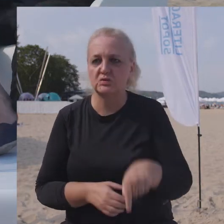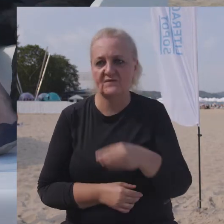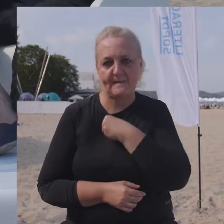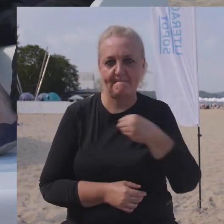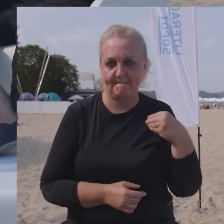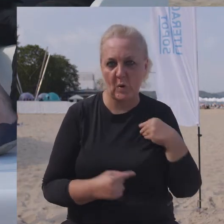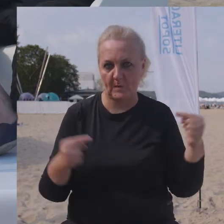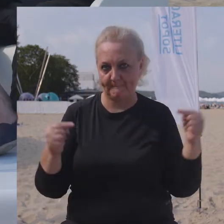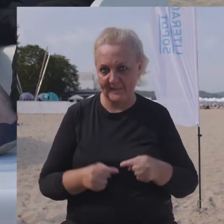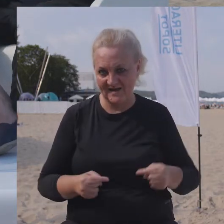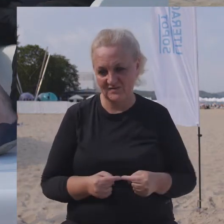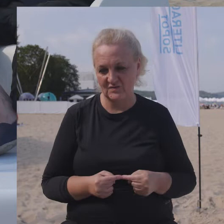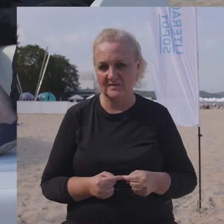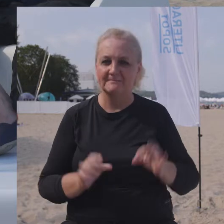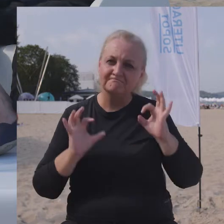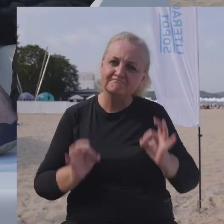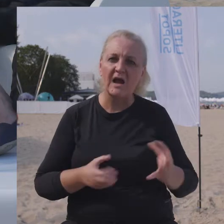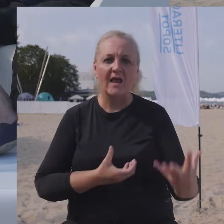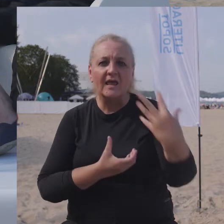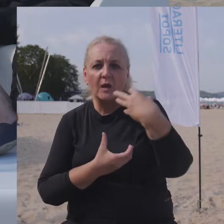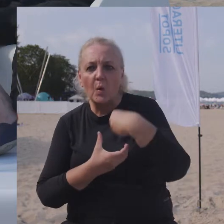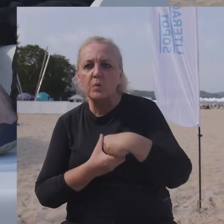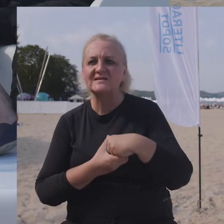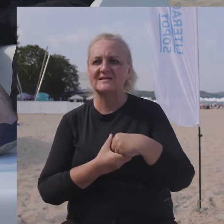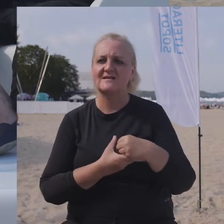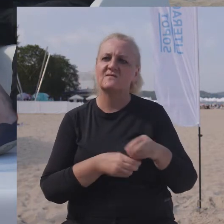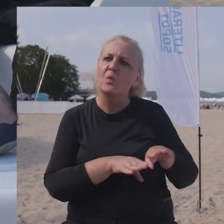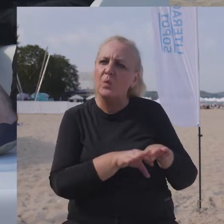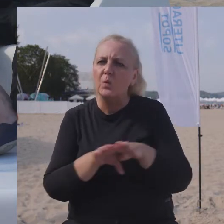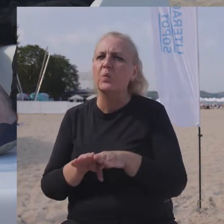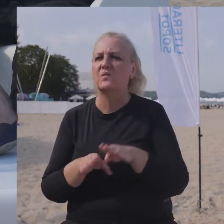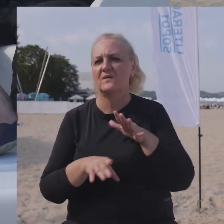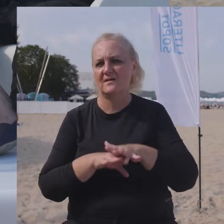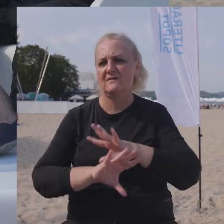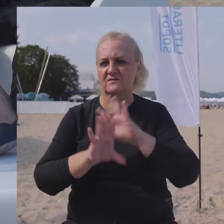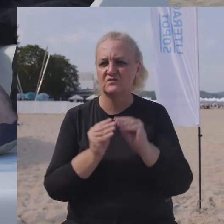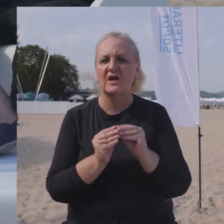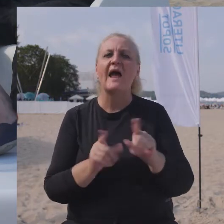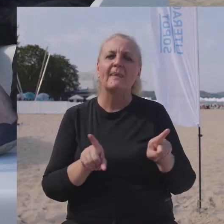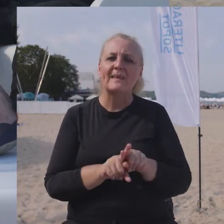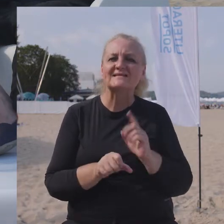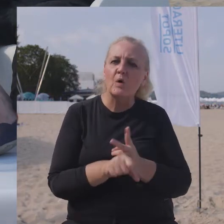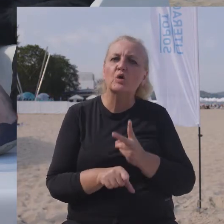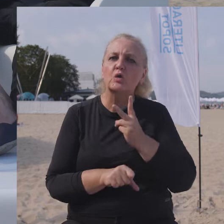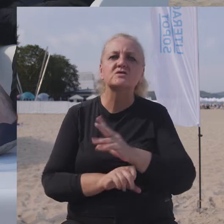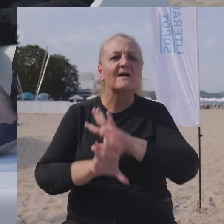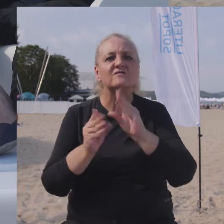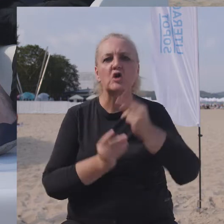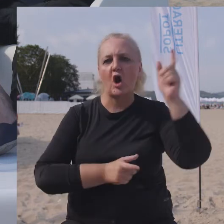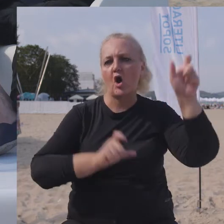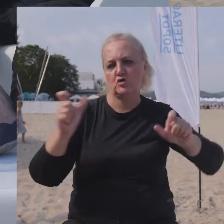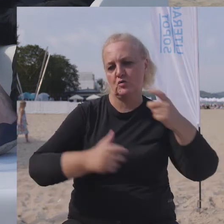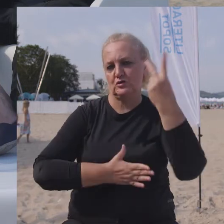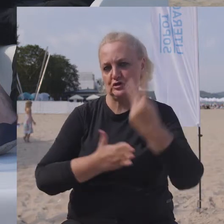tak aby był on możliwie inkluzywny, włączający, a zarazem też przystępny dla wszystkich czytelników